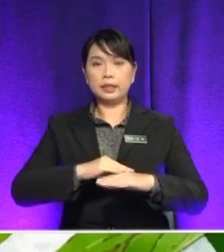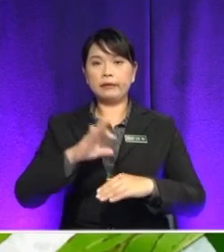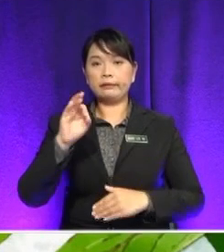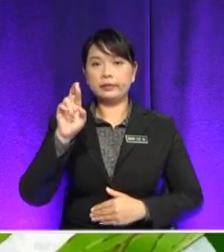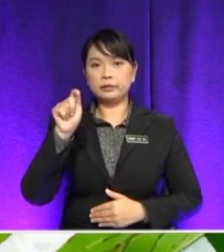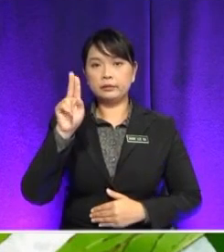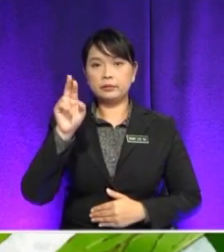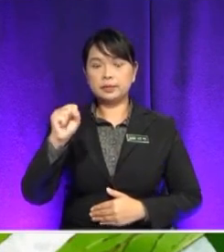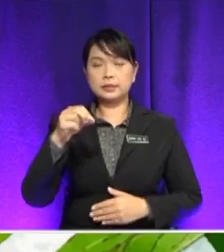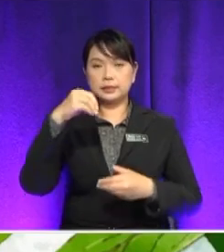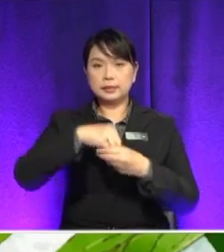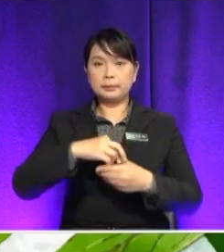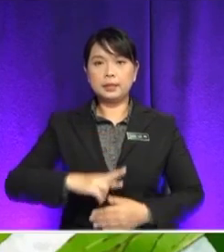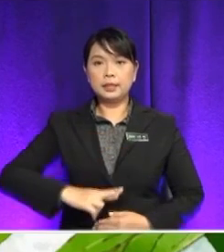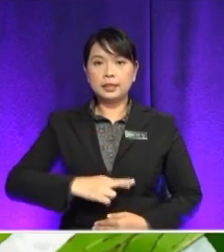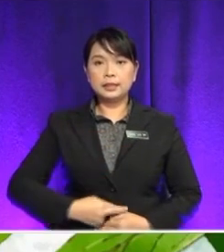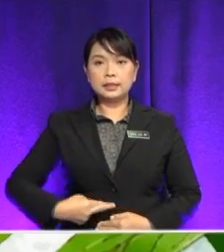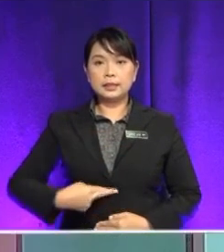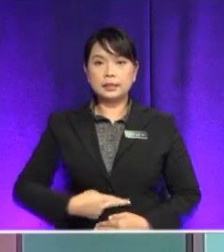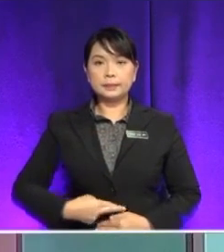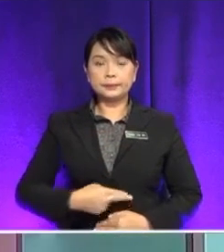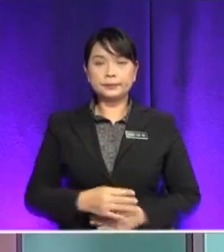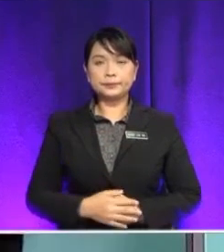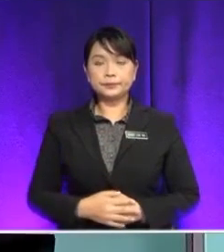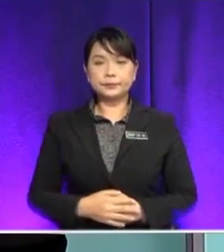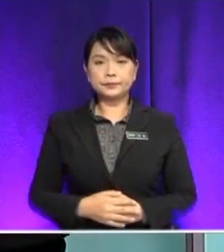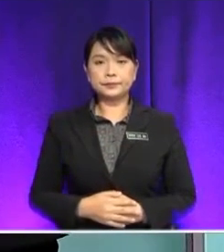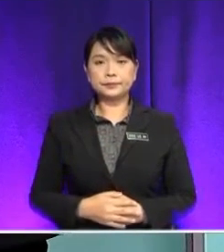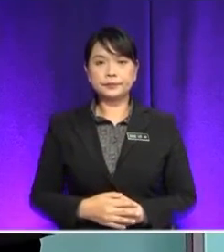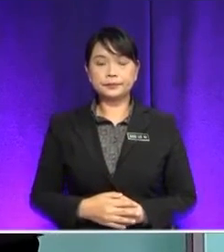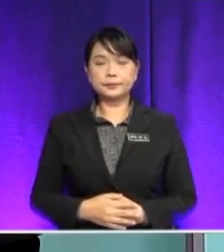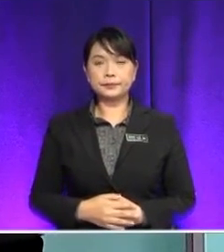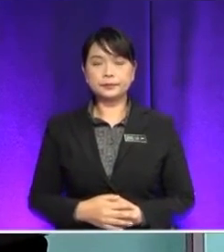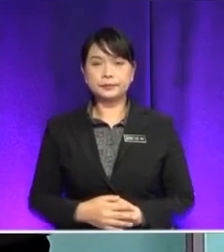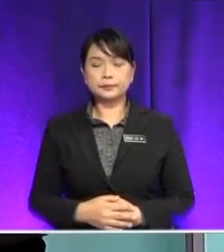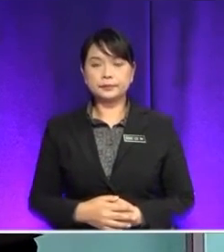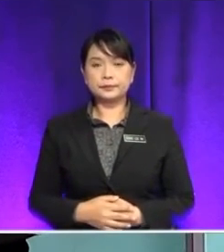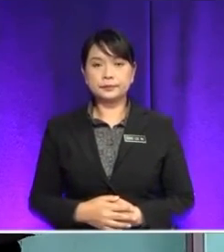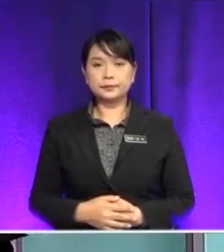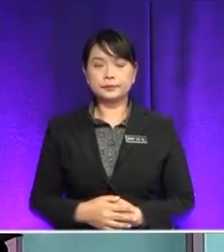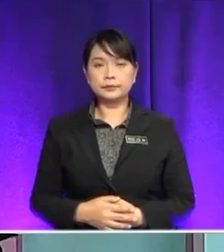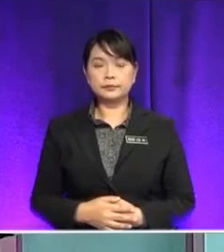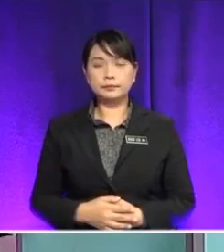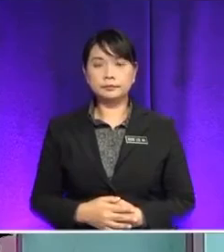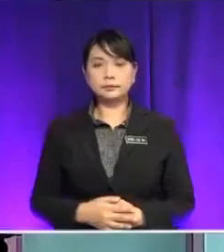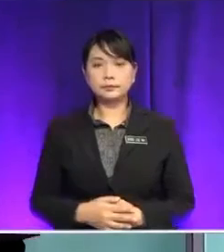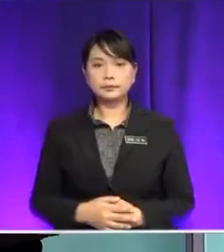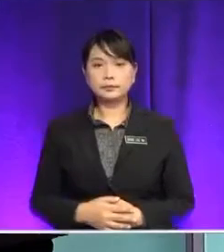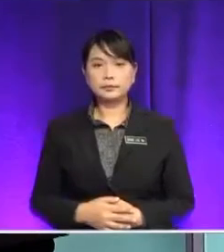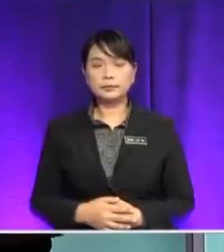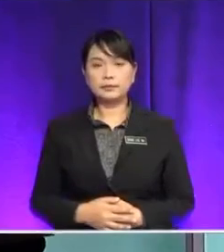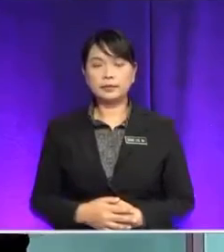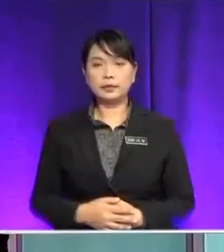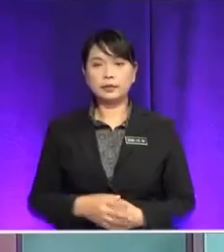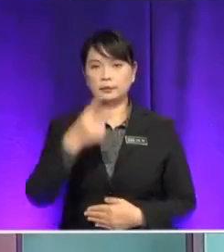Oke dibagi beberapa yang adil dalam gelombang elektromagnet dan diterangkan setiap satulah Oke